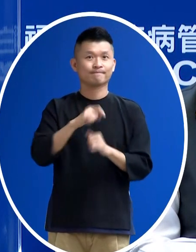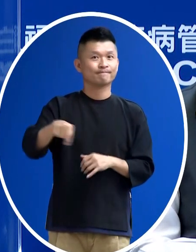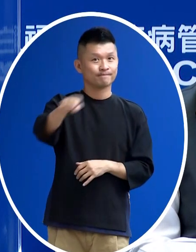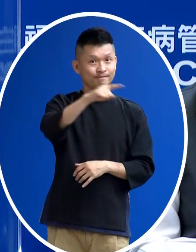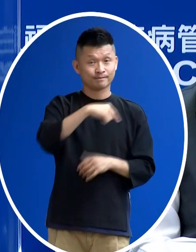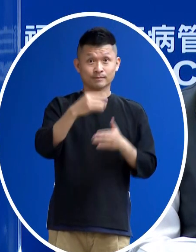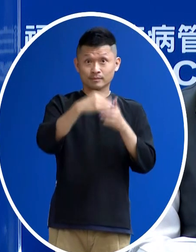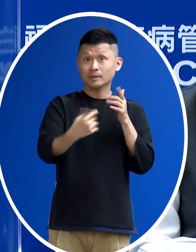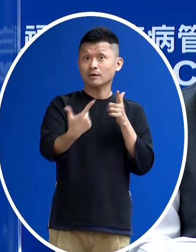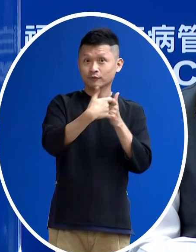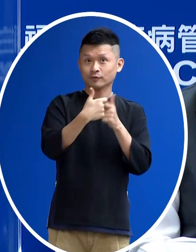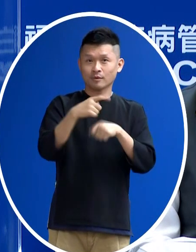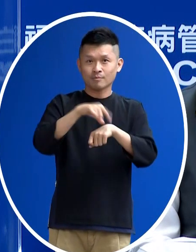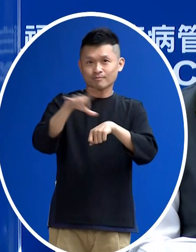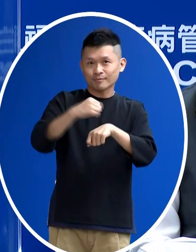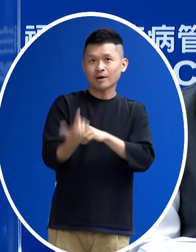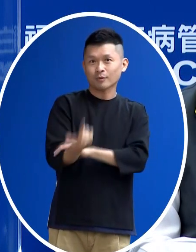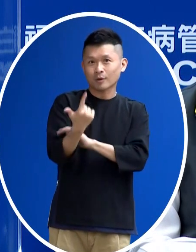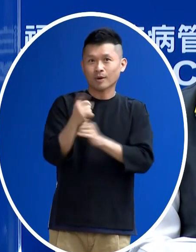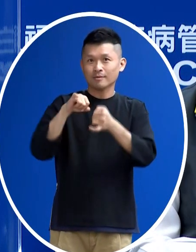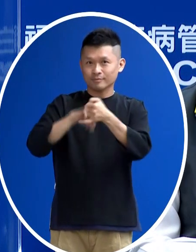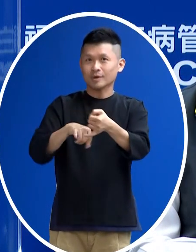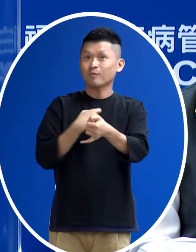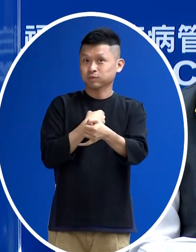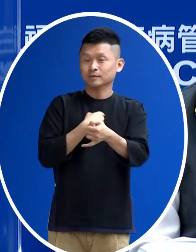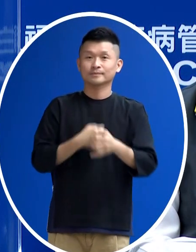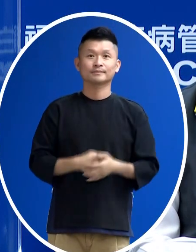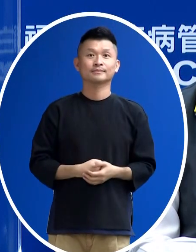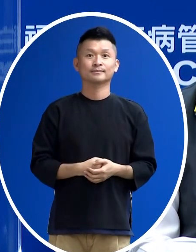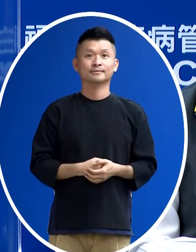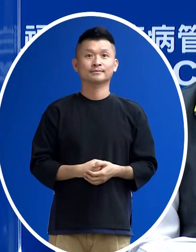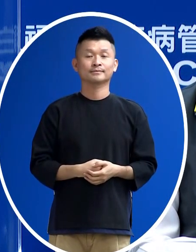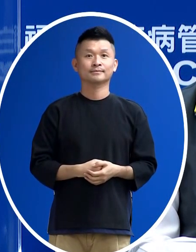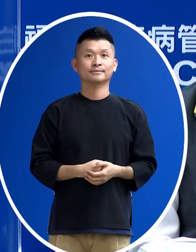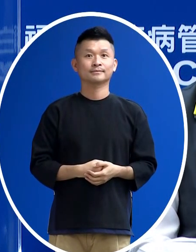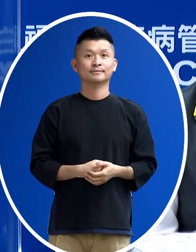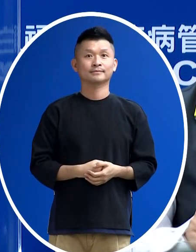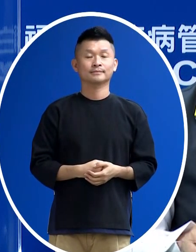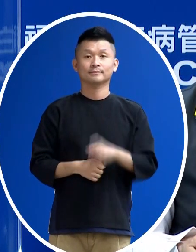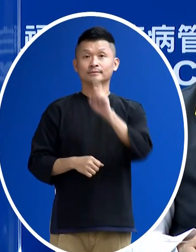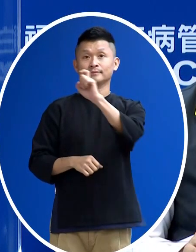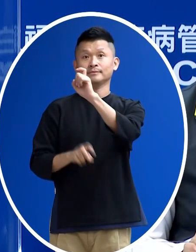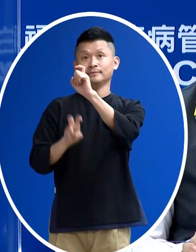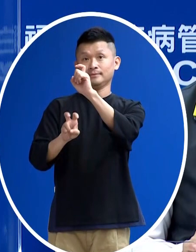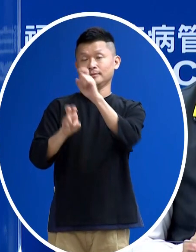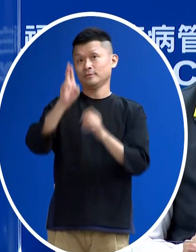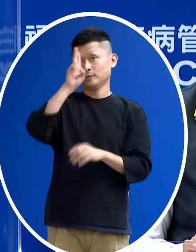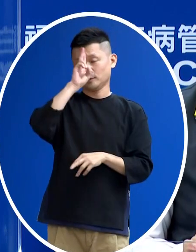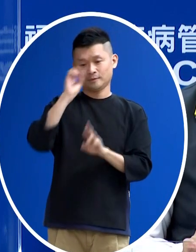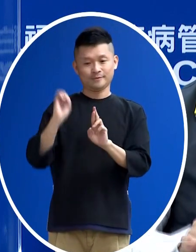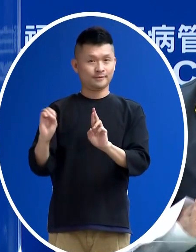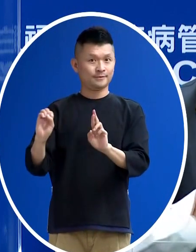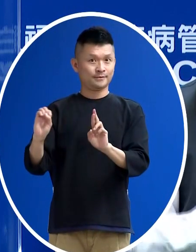格的，那把握时间来进行预约。那预约的时间呢，会一直到了。10月20号中午的